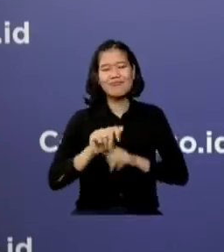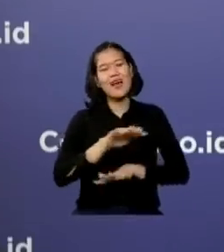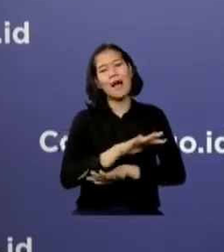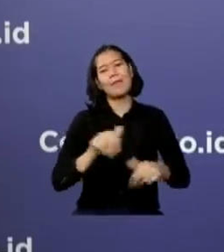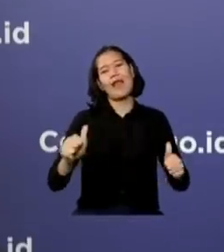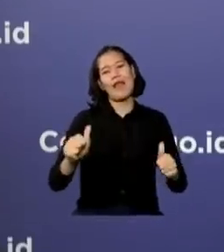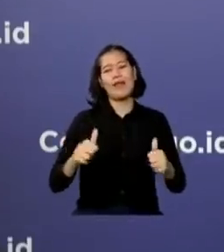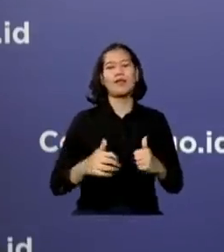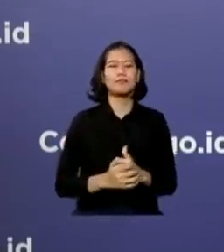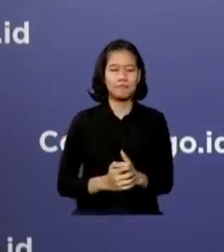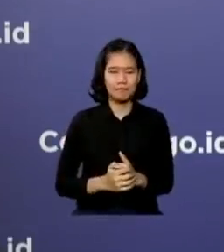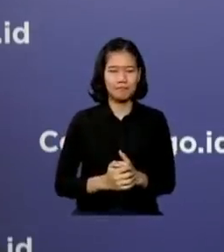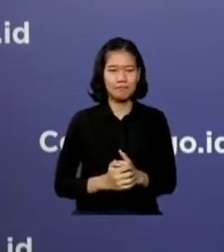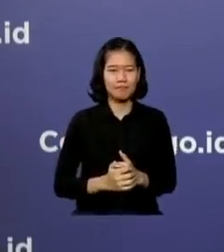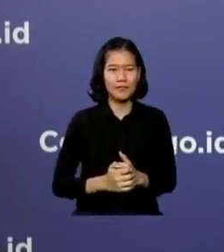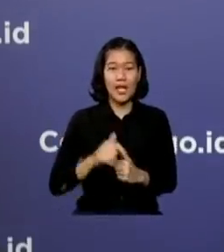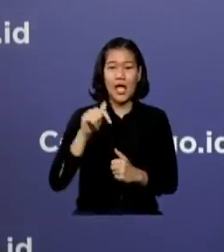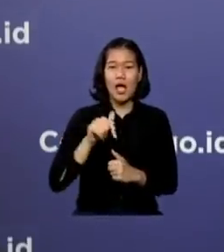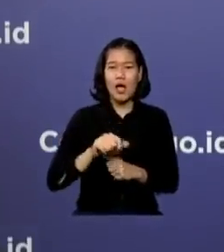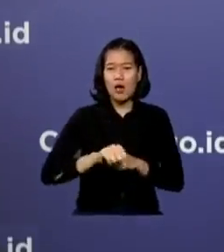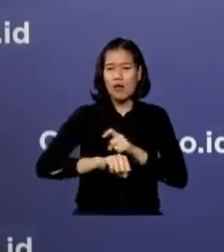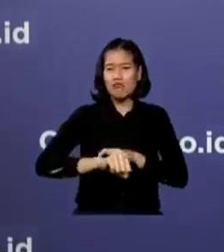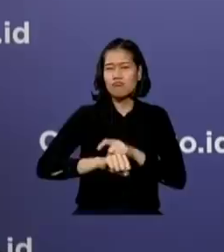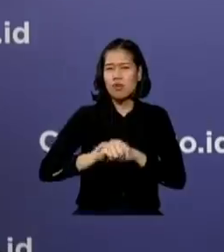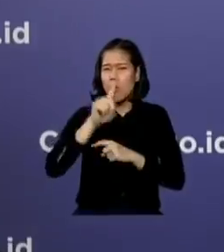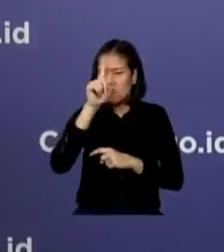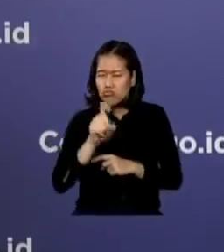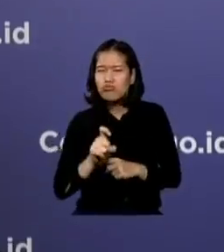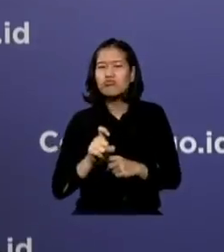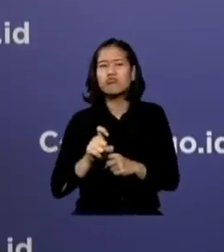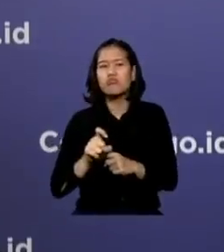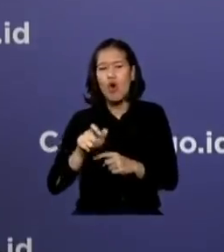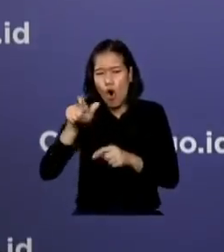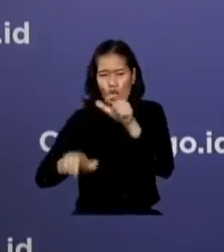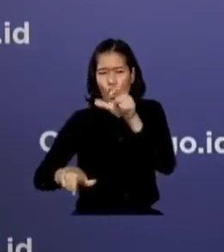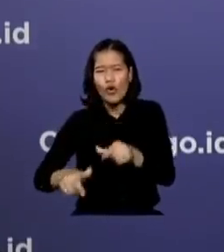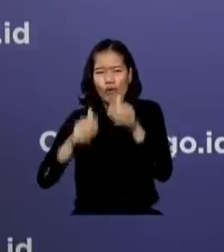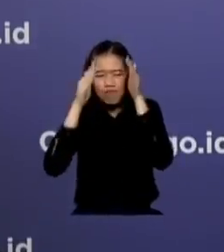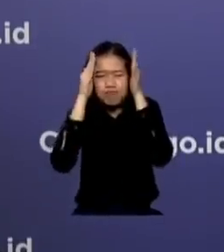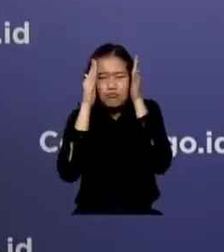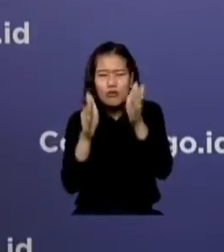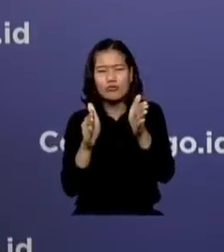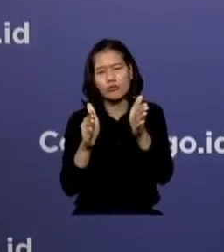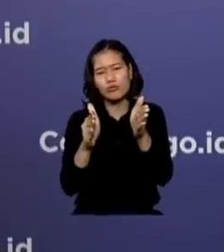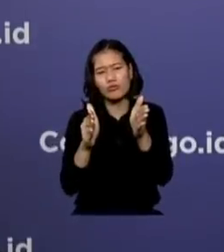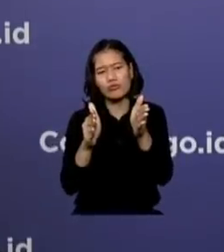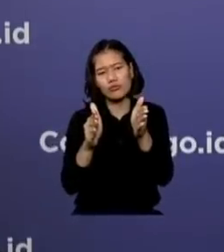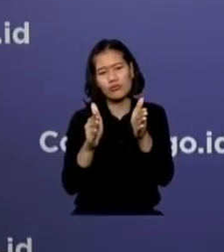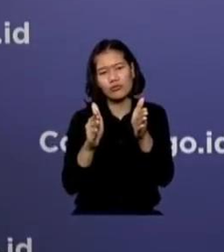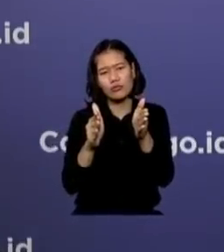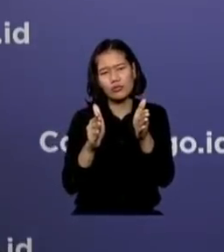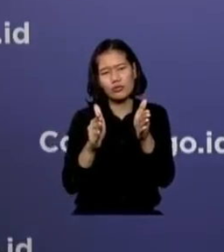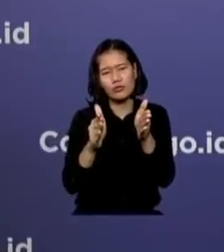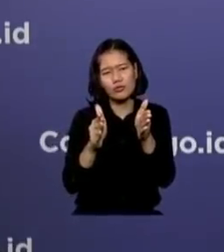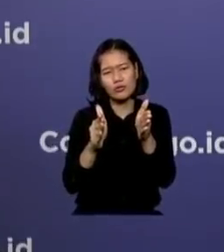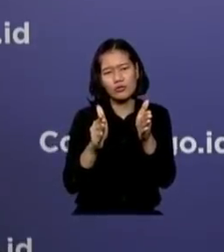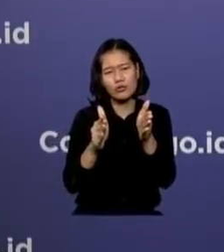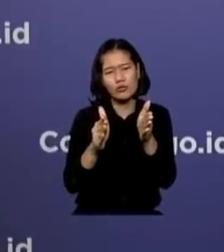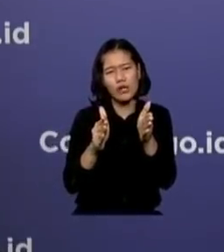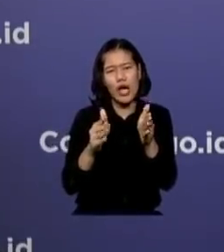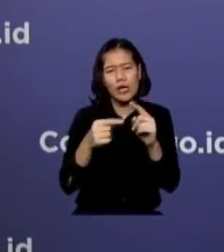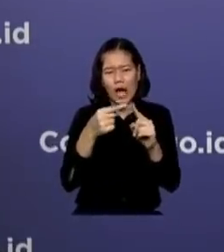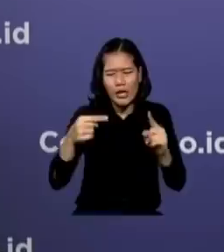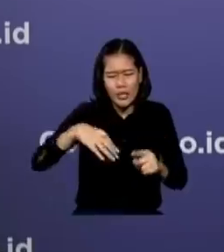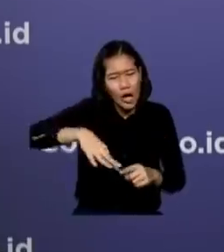profit Ini Membutuhkan atensi yang khusus pada basis level